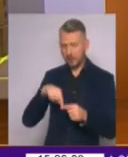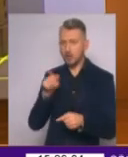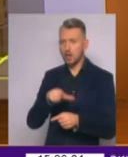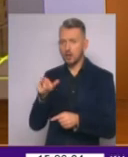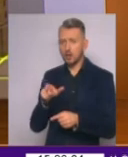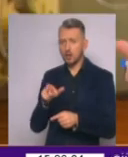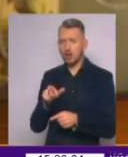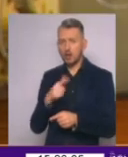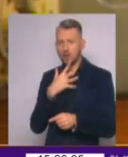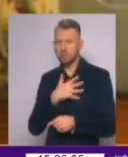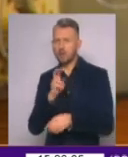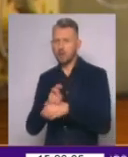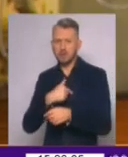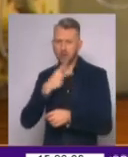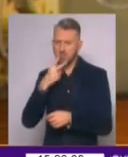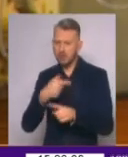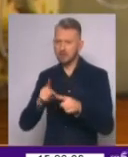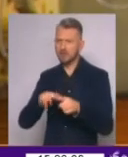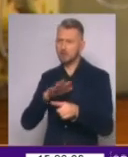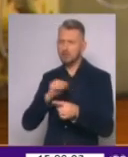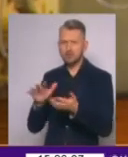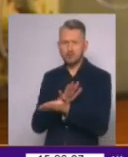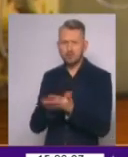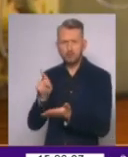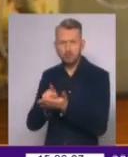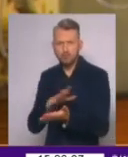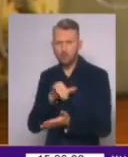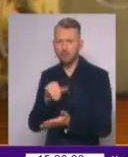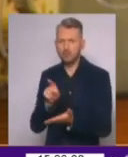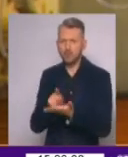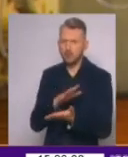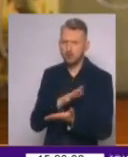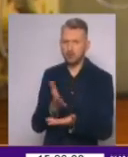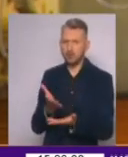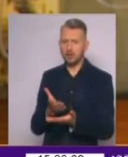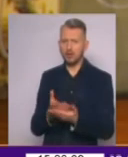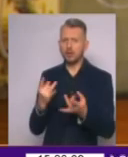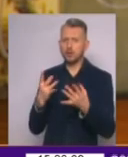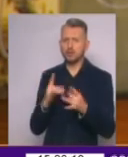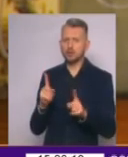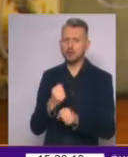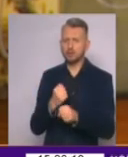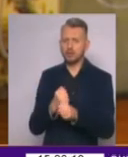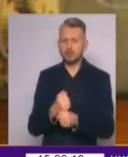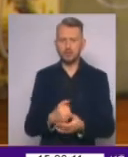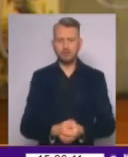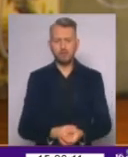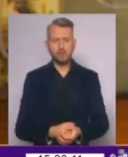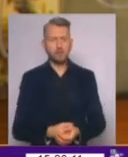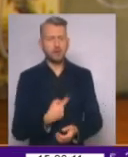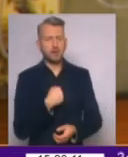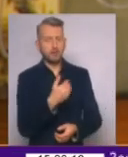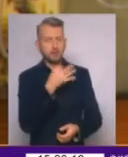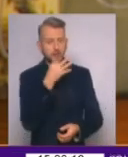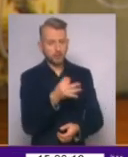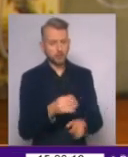приходити і говорити, я бачив, що це передбачили безкоштовно, що у вас має бути в лікарні це забезпечено. Розкажіть, що робити? Ви знаєте, я вам скажу так,